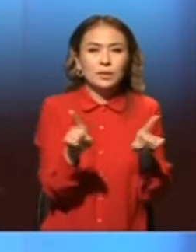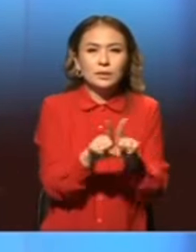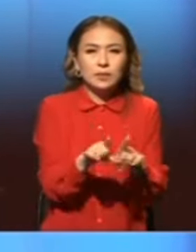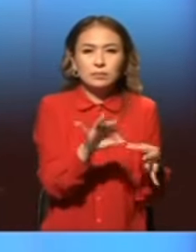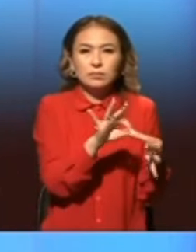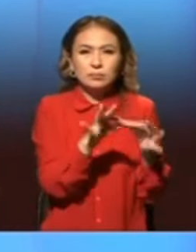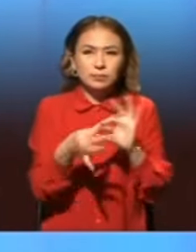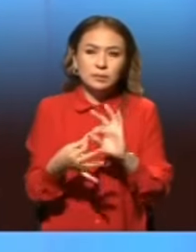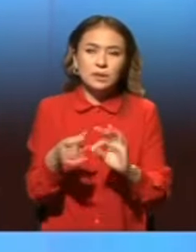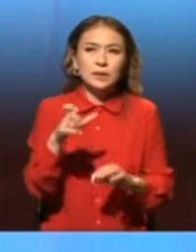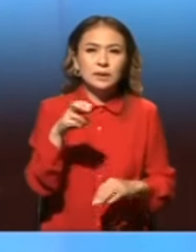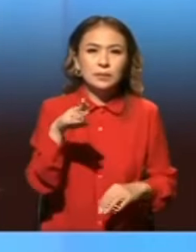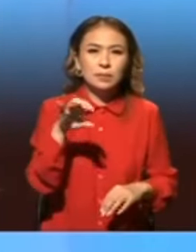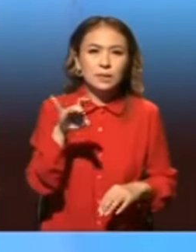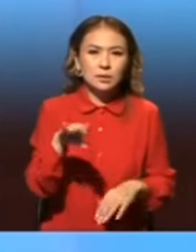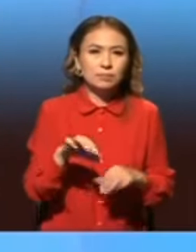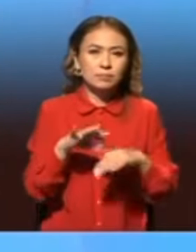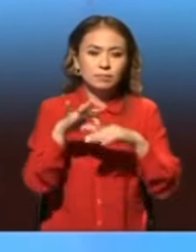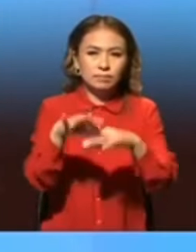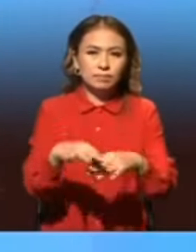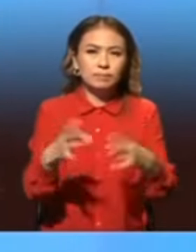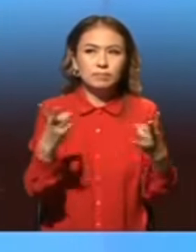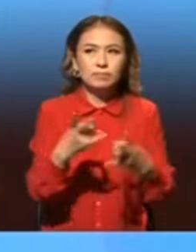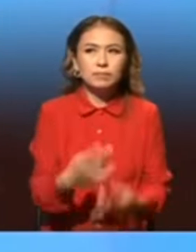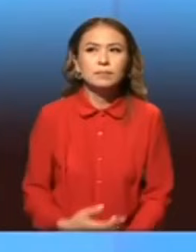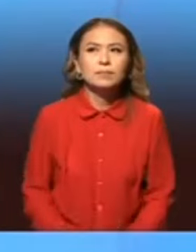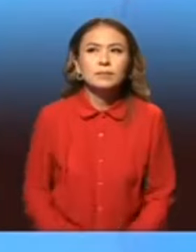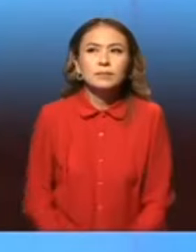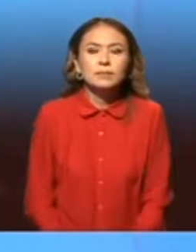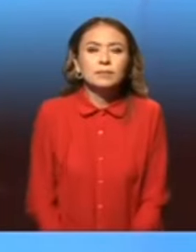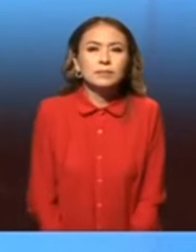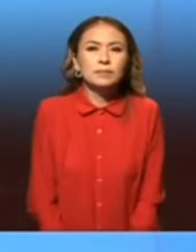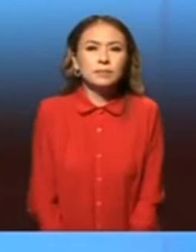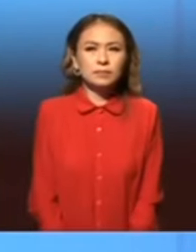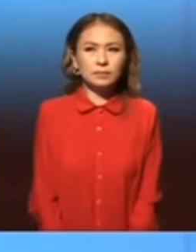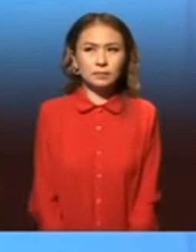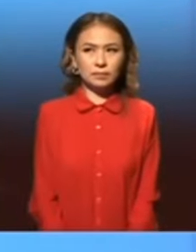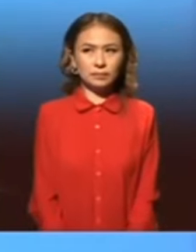мәселелерде нағыз эксперт мамандар сүйемелдеуі керек. Ең басты мәселе сол.